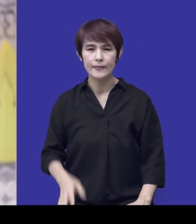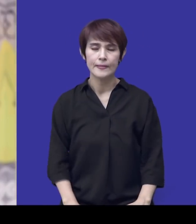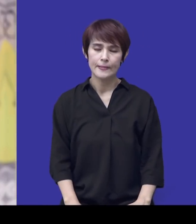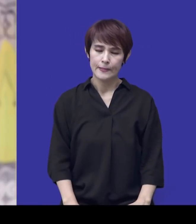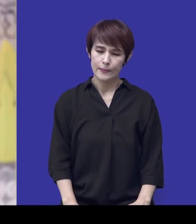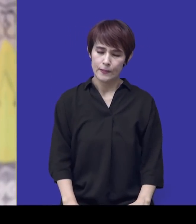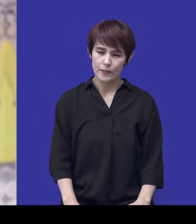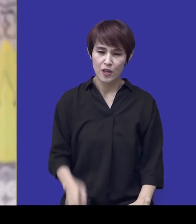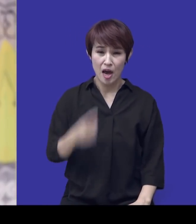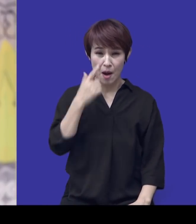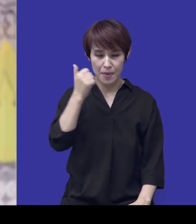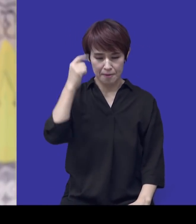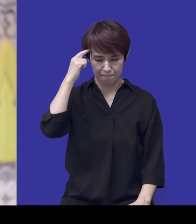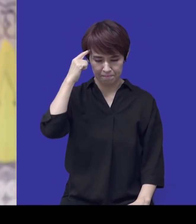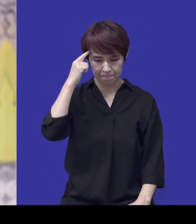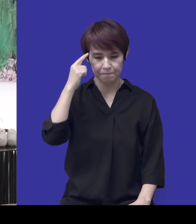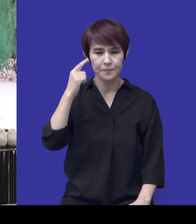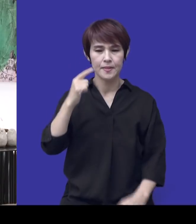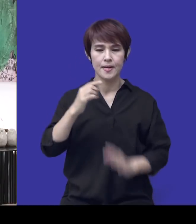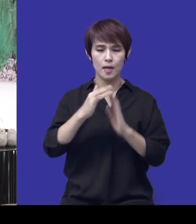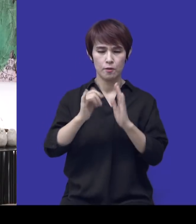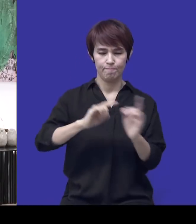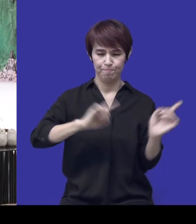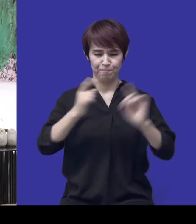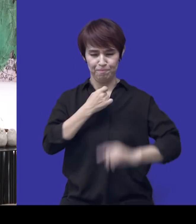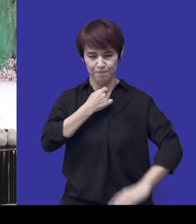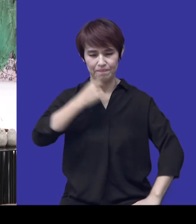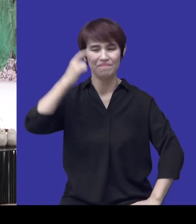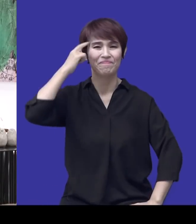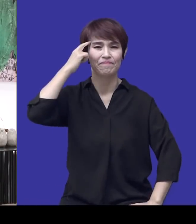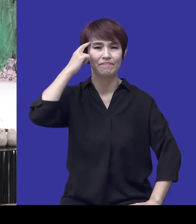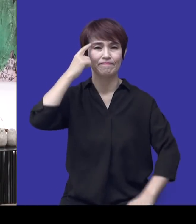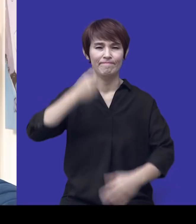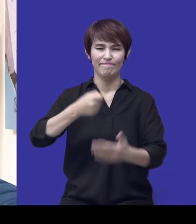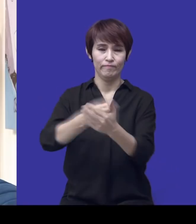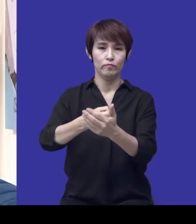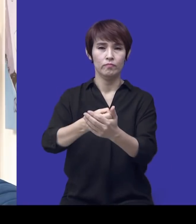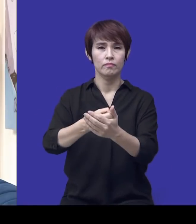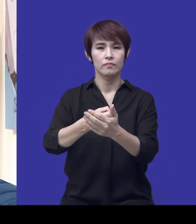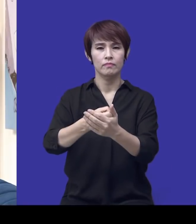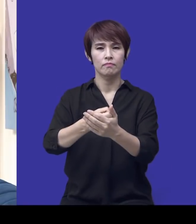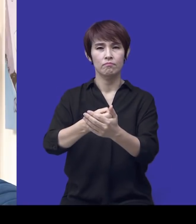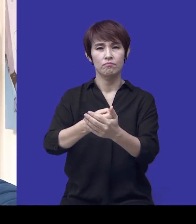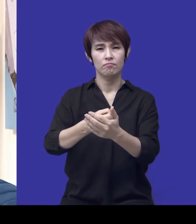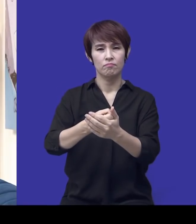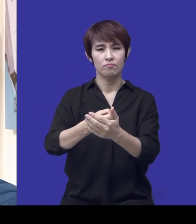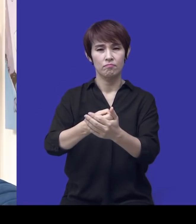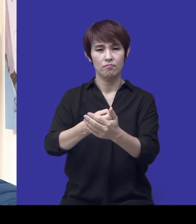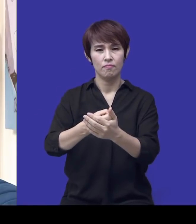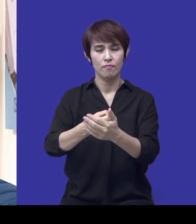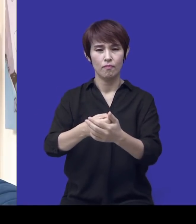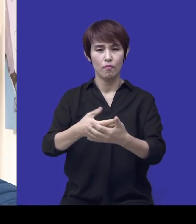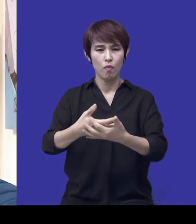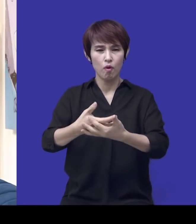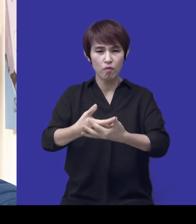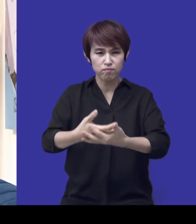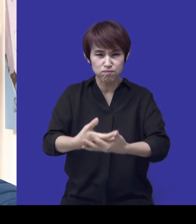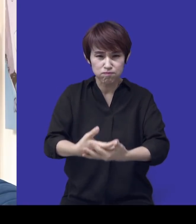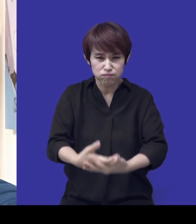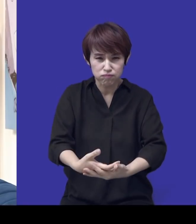집안을 일으켜야겠다라고 굳은 결심을 하셔서 예. 아버지가 되게 힘든 일 하시거든요. 이렇게 네. 무거운 거